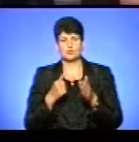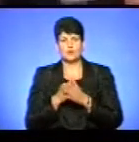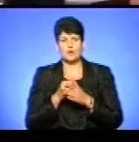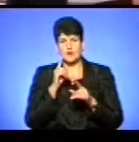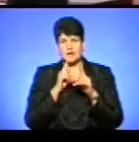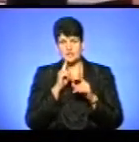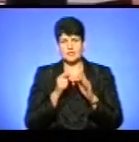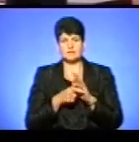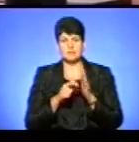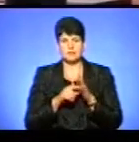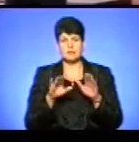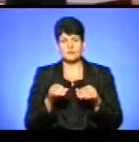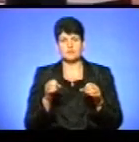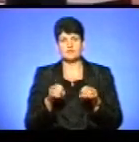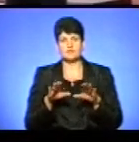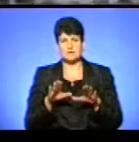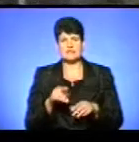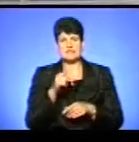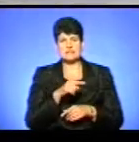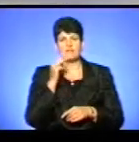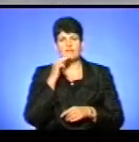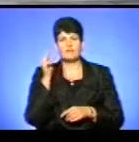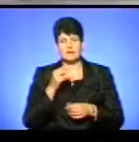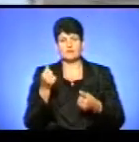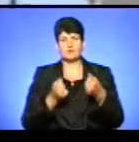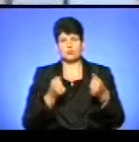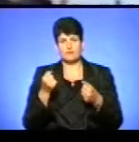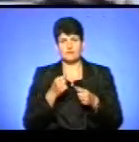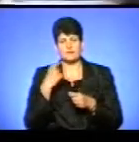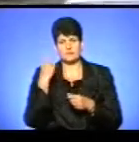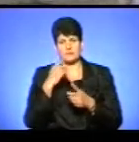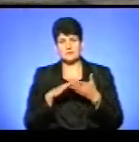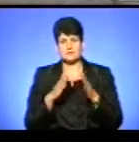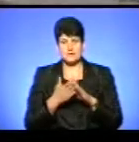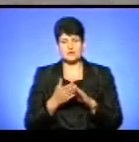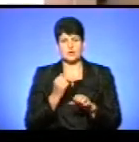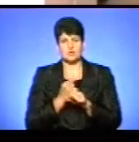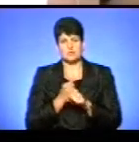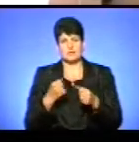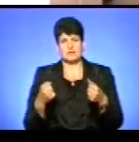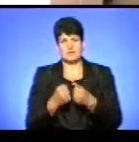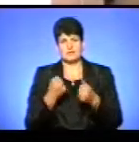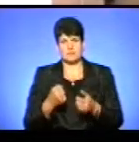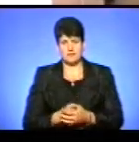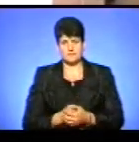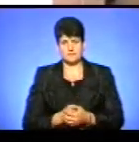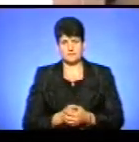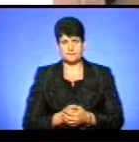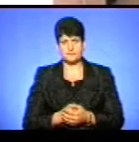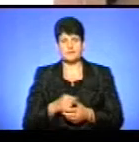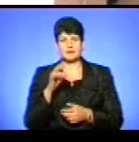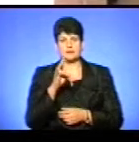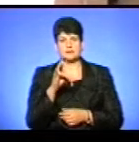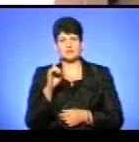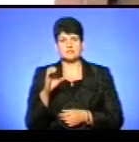Опісля суд постановив визначити Наталію Зоткіну винною кермуванні в нетверезому стані та вчиненні ДТП. Суддя постановив Зоткіну Наталію